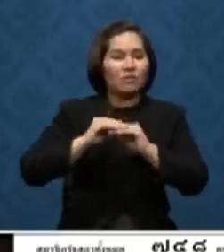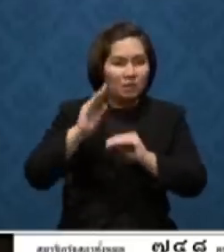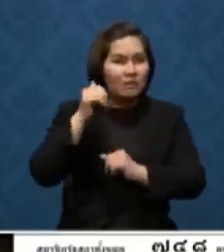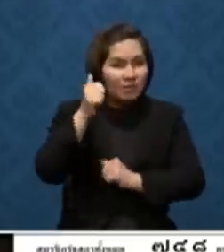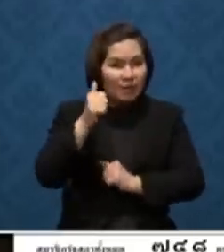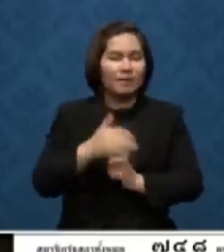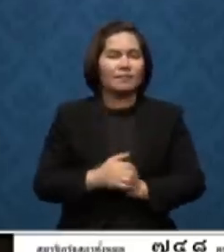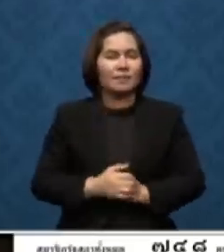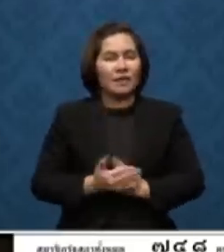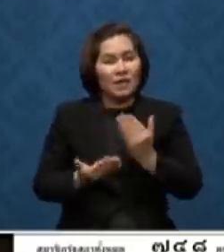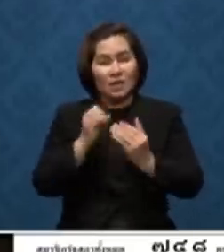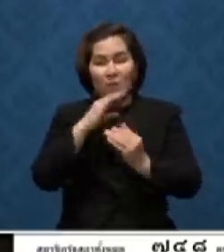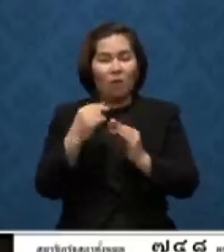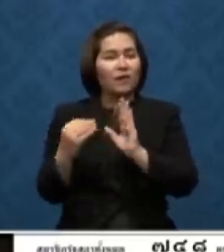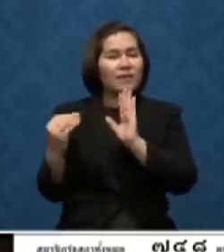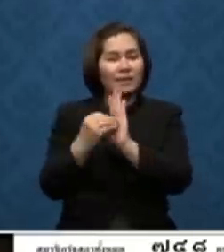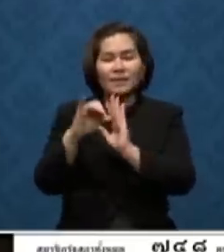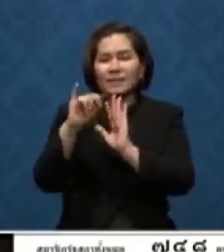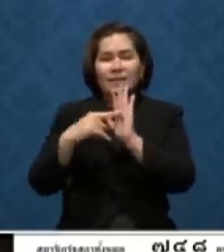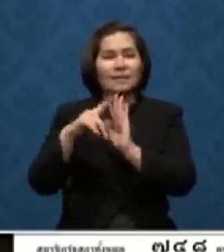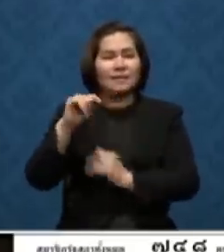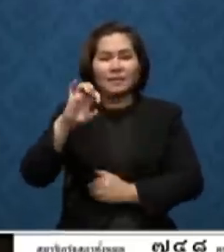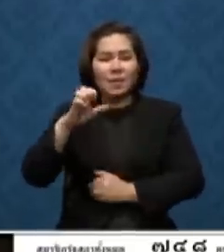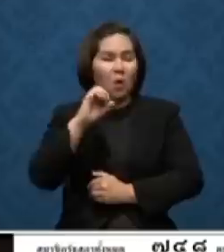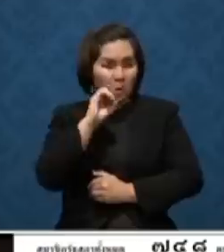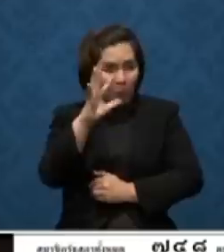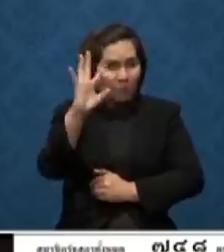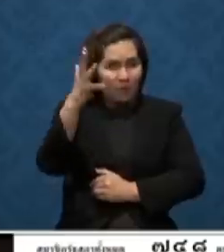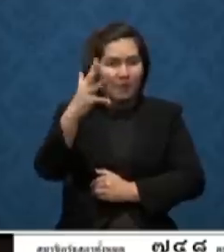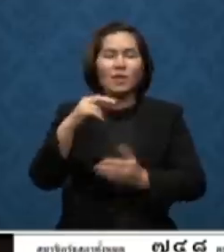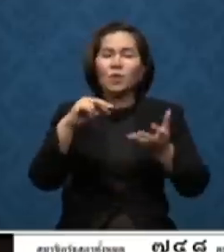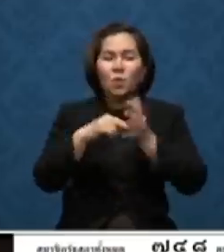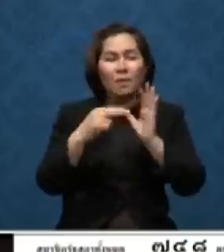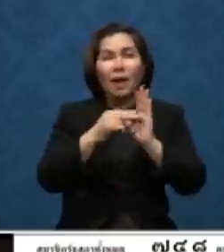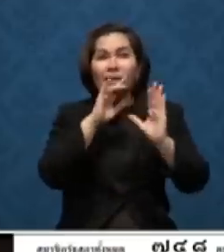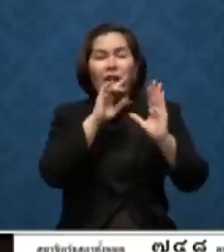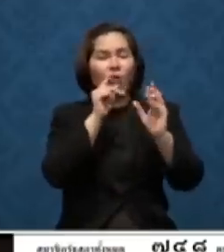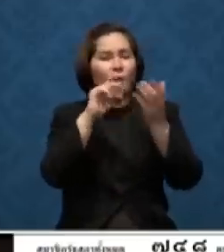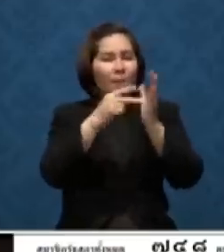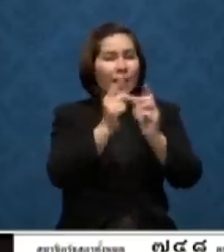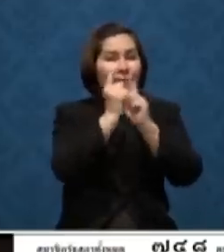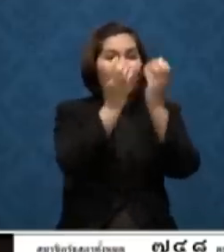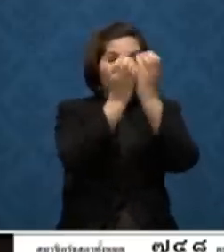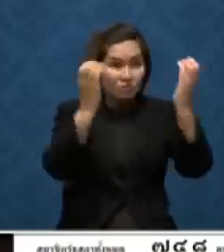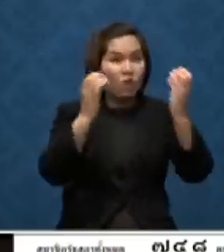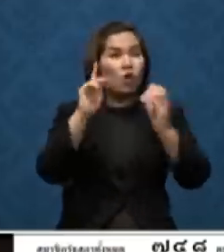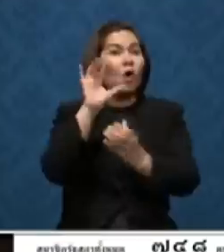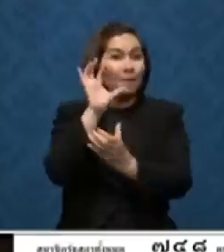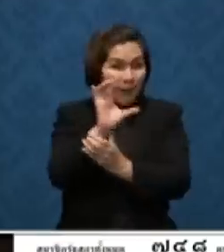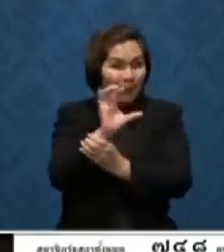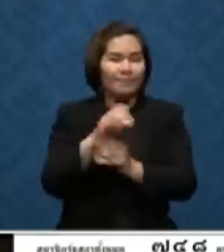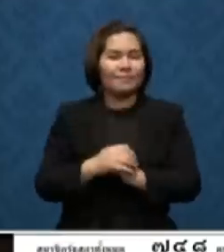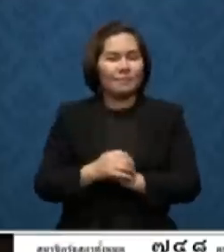ให้ทำเป็นติดังนั้นกระผมจึงอยากจะกราบเรียนว่าเมื่อตีความว่าข้อบังคับอยู่